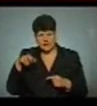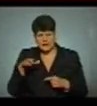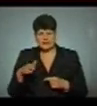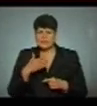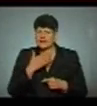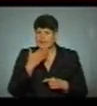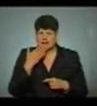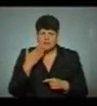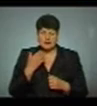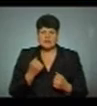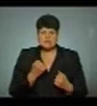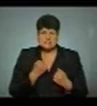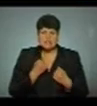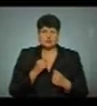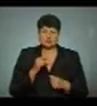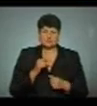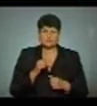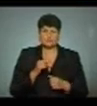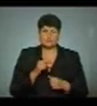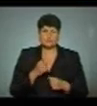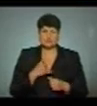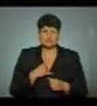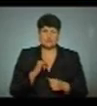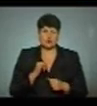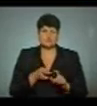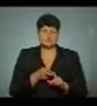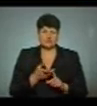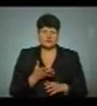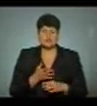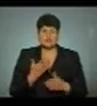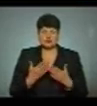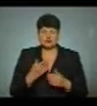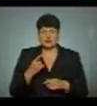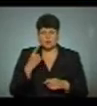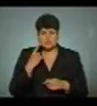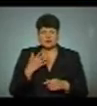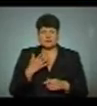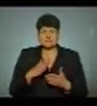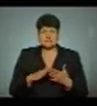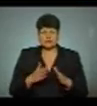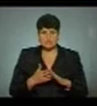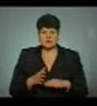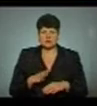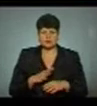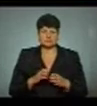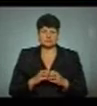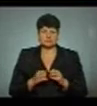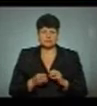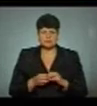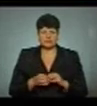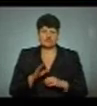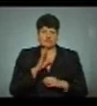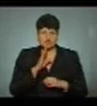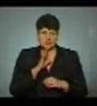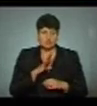немає захисту. З того, що я почула, перепрошую, в нас поганий зв'язок. Навіть, власне, якщо ми оцінюємо ту ситуацію, що була підозра саме в жінки,